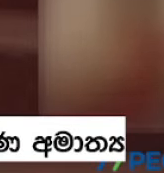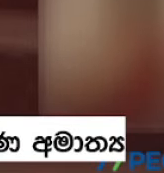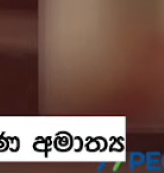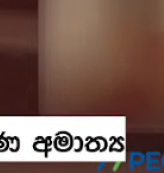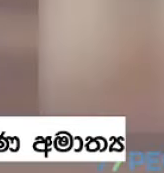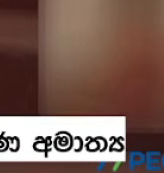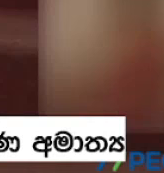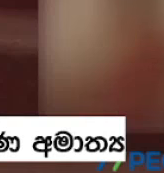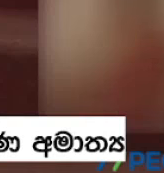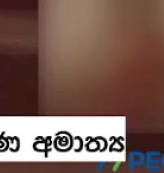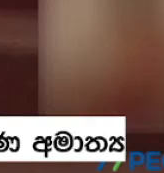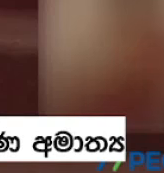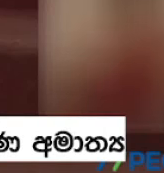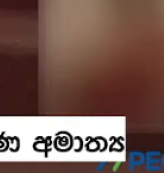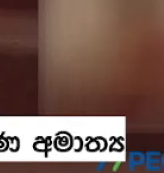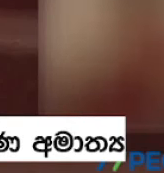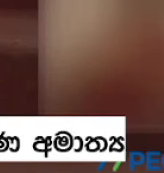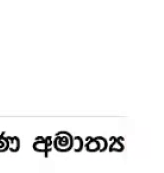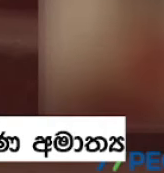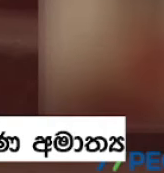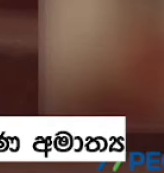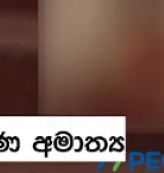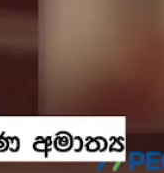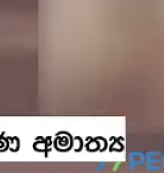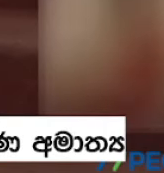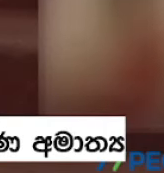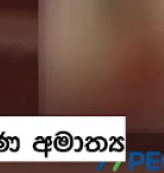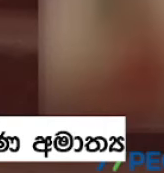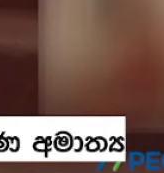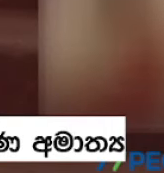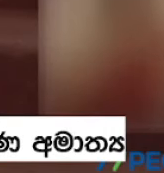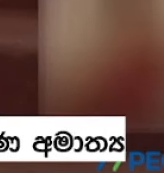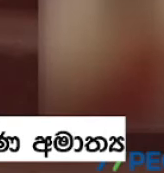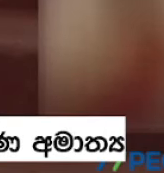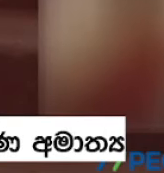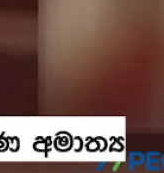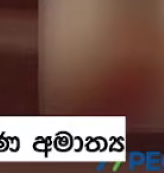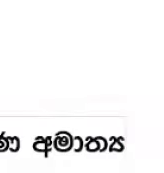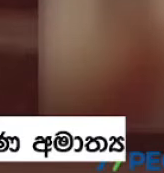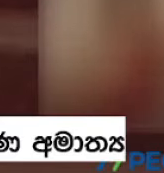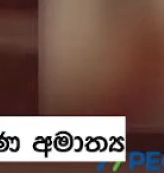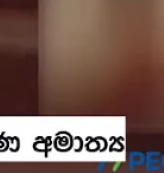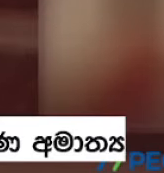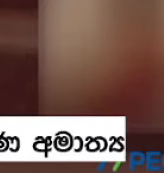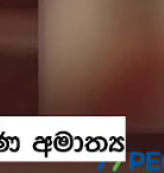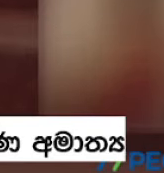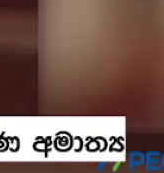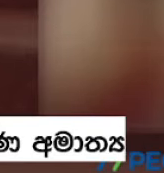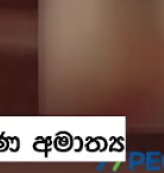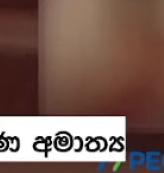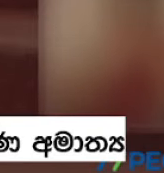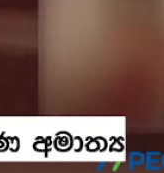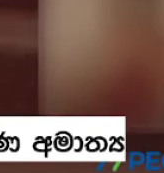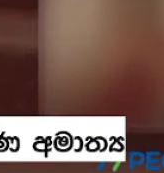බලතල තිබෙන්නේ රැඳවුම් නියෝග ඩිටෙන්ෂන් ඕඩර්ස් නිකුත් කරන්න. එතකොට මාස 3ක් දක්වා පුළුවන් තව දික් කරන්න පුළුවන් විදිහට තියෙනවා. එතකොට අපි අර කලින්